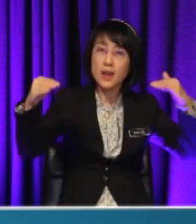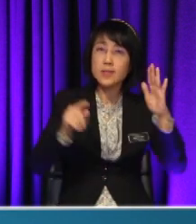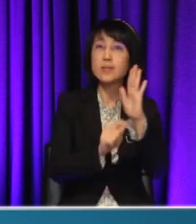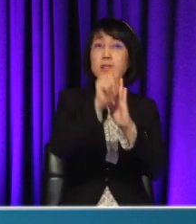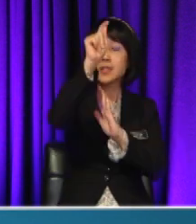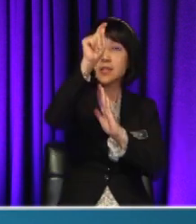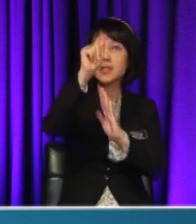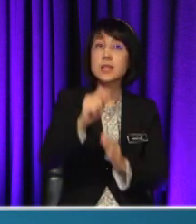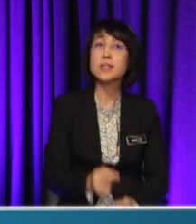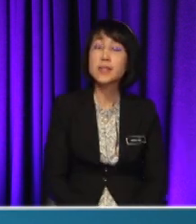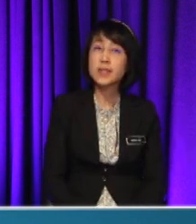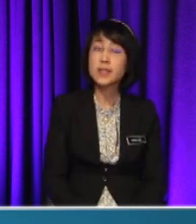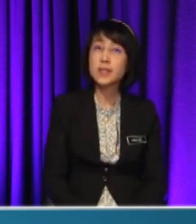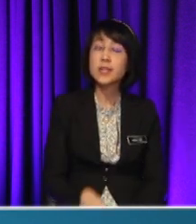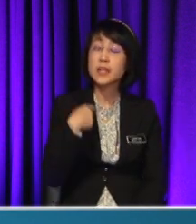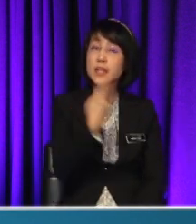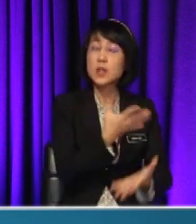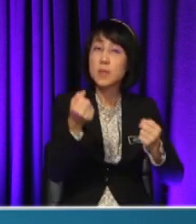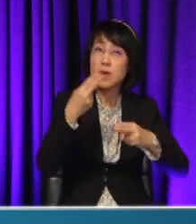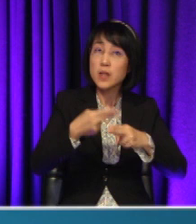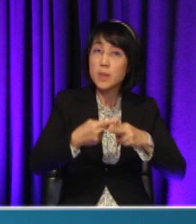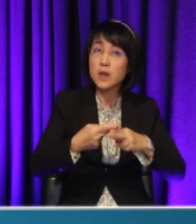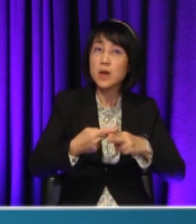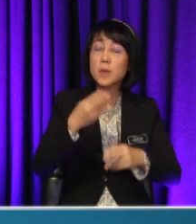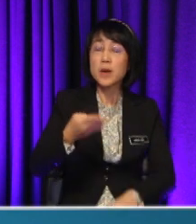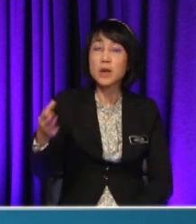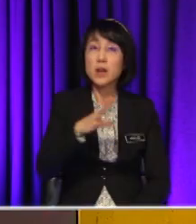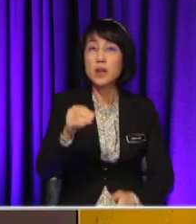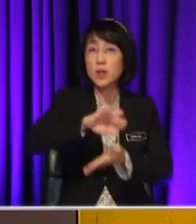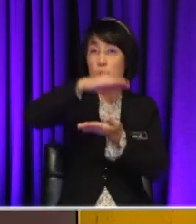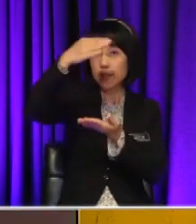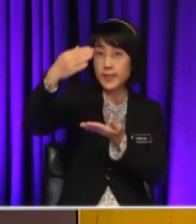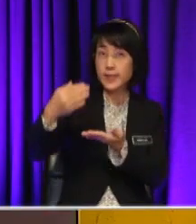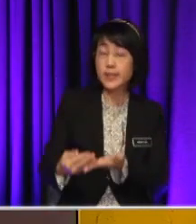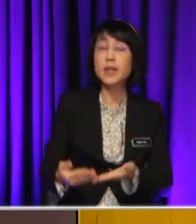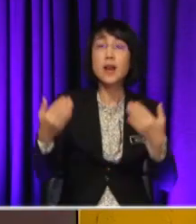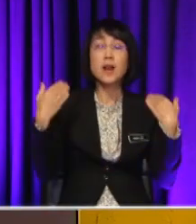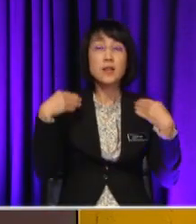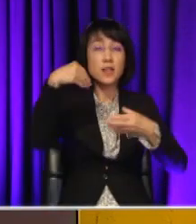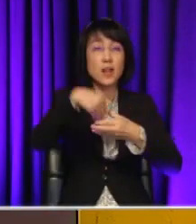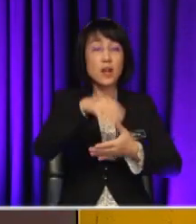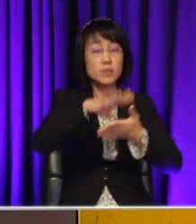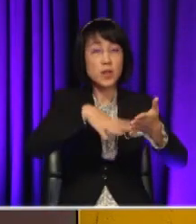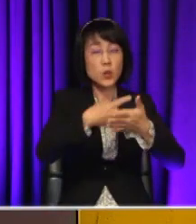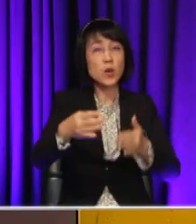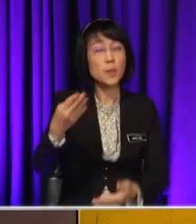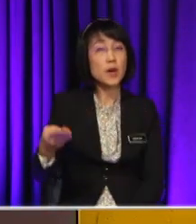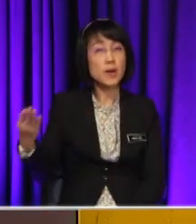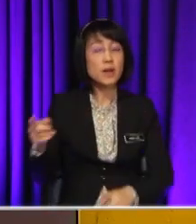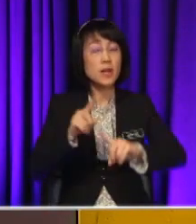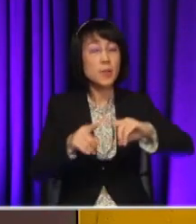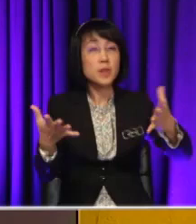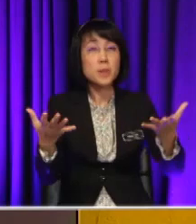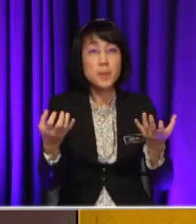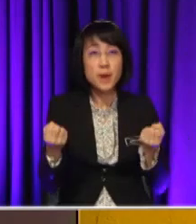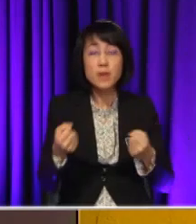Aras tinggi di mana kita nak nama barang dengan quantity ada dalam jadwal barang tetapi Jena